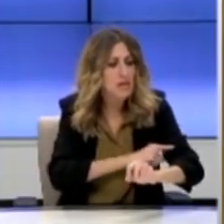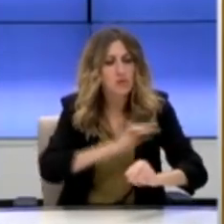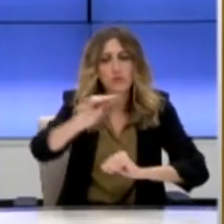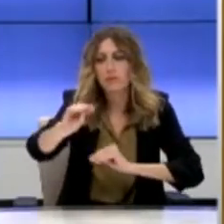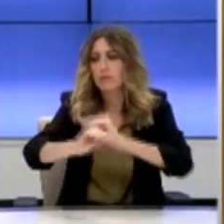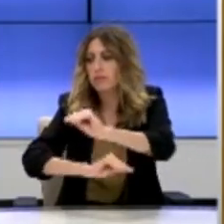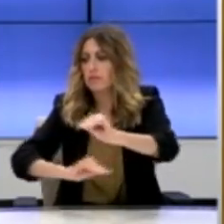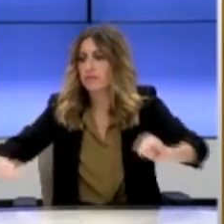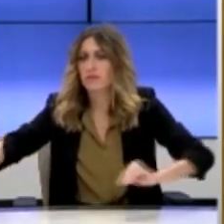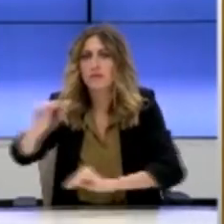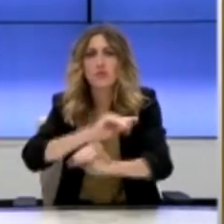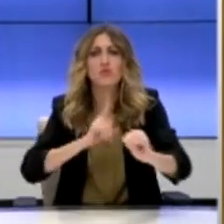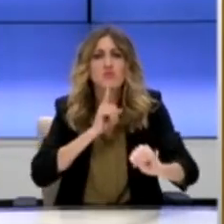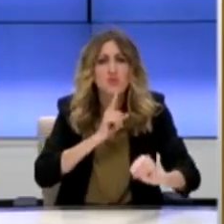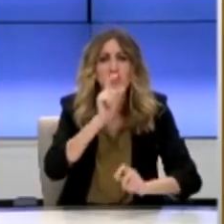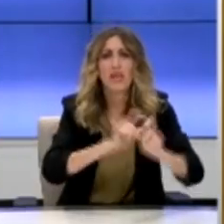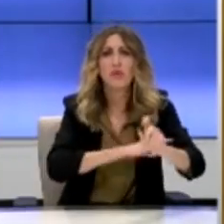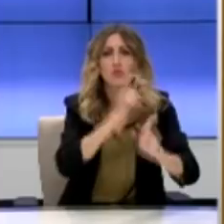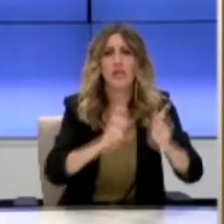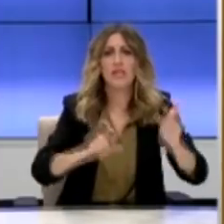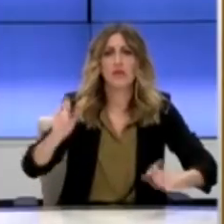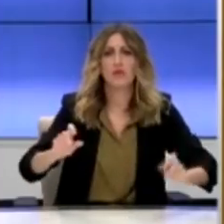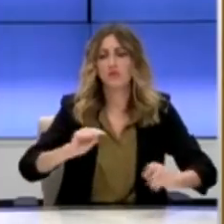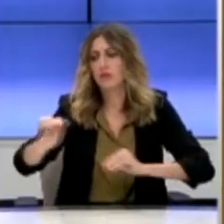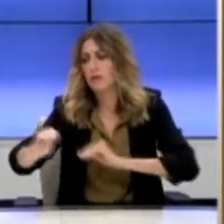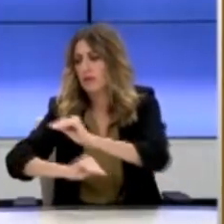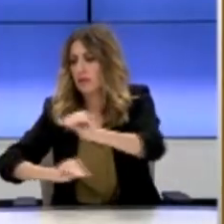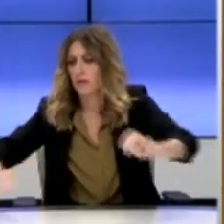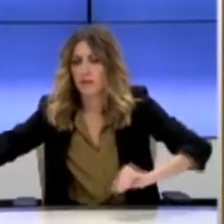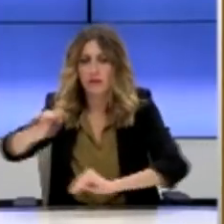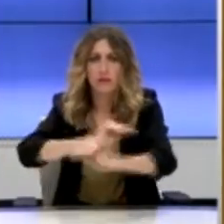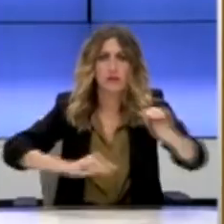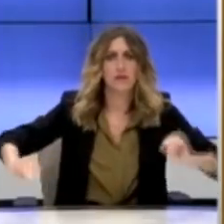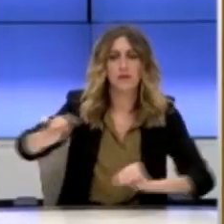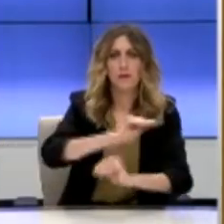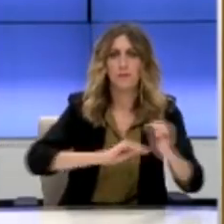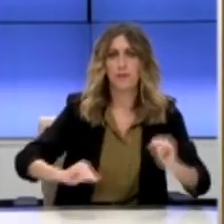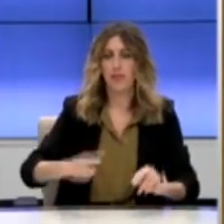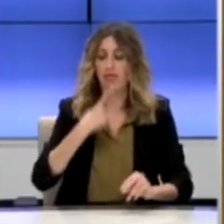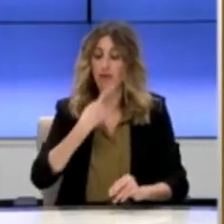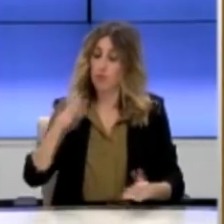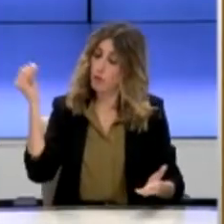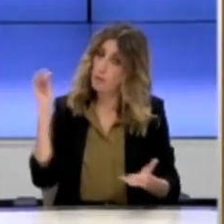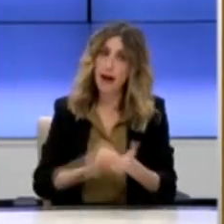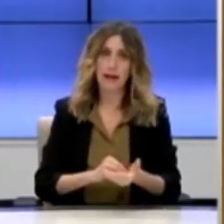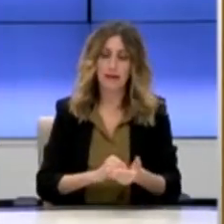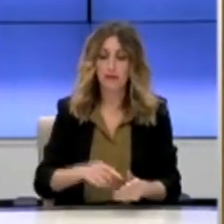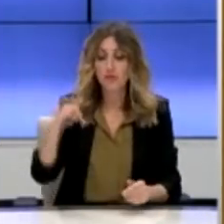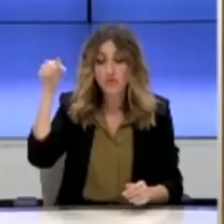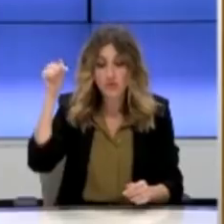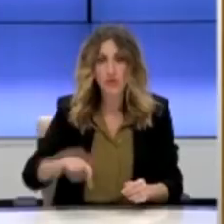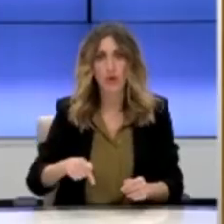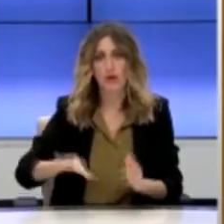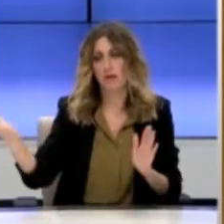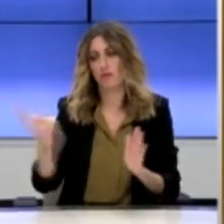πόλη, από περιοχή σε περιοχή. Σας το ξαναλέμε, γιατί δεν προσλαμβάνετε εδώ και τώρα